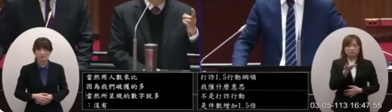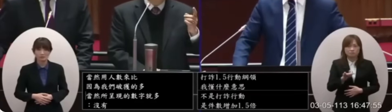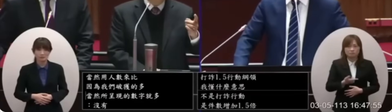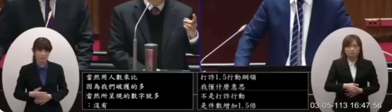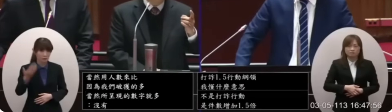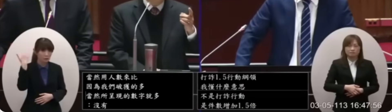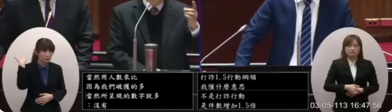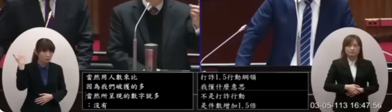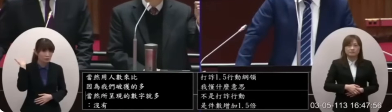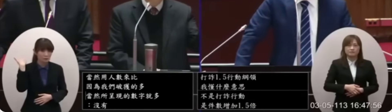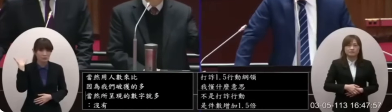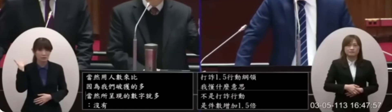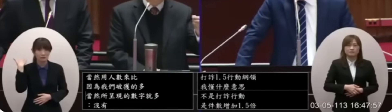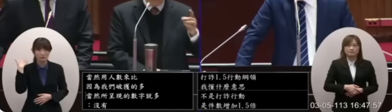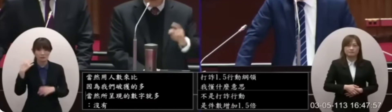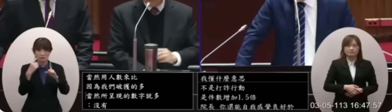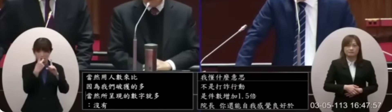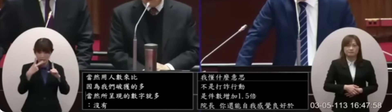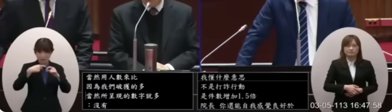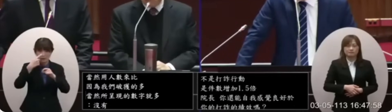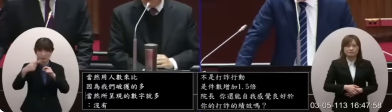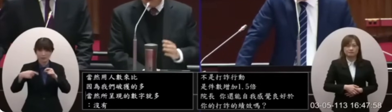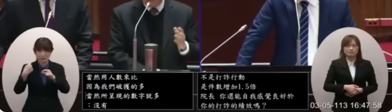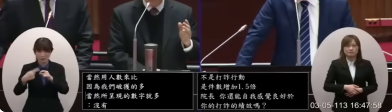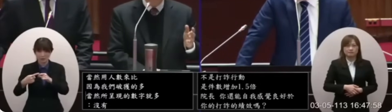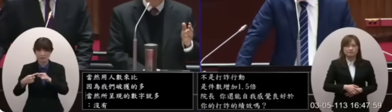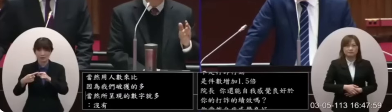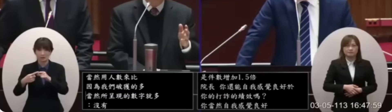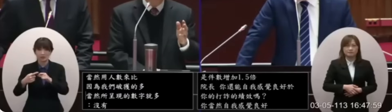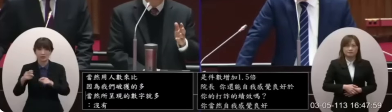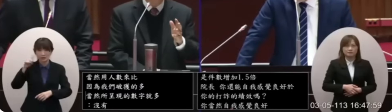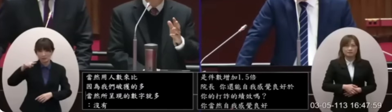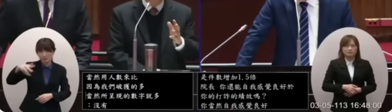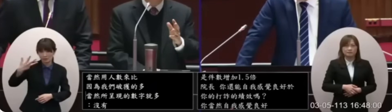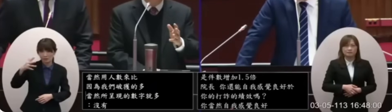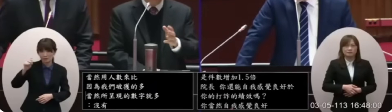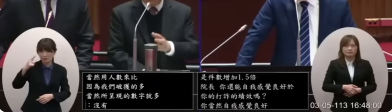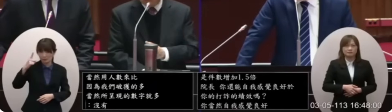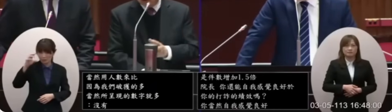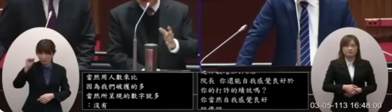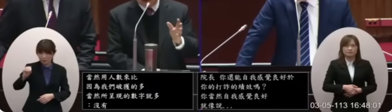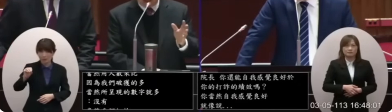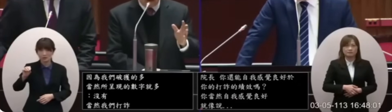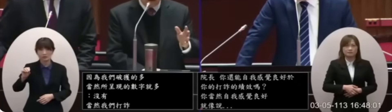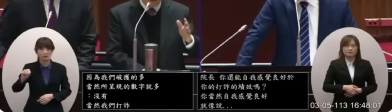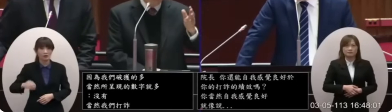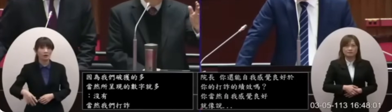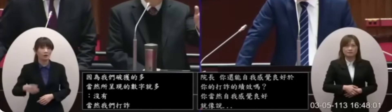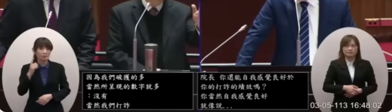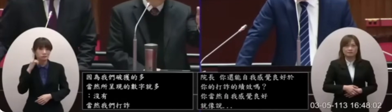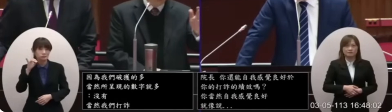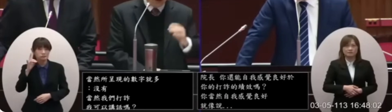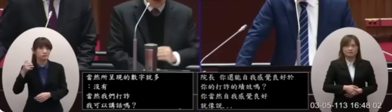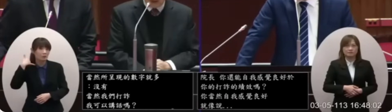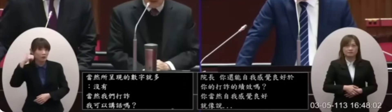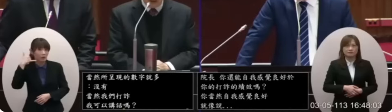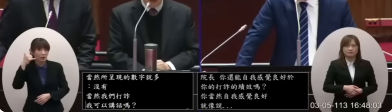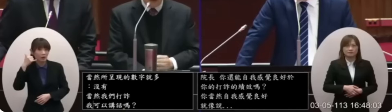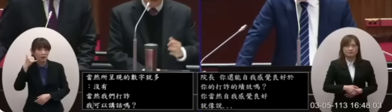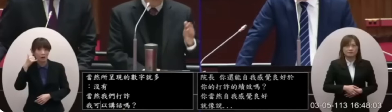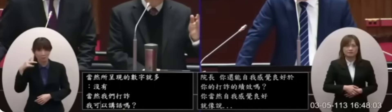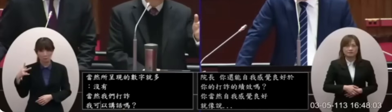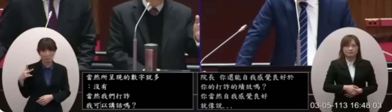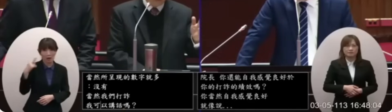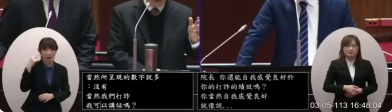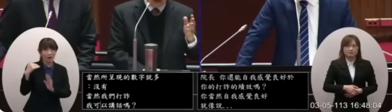过去的112年，这里面我们有1,851万通的这个诈骗电话被拦